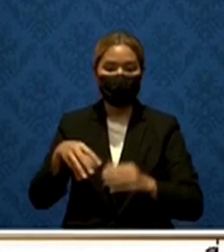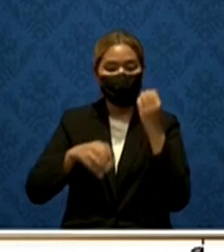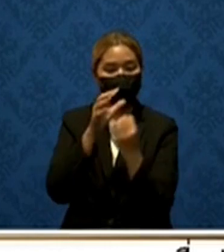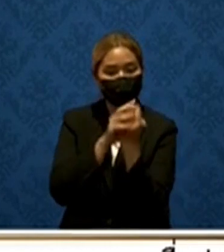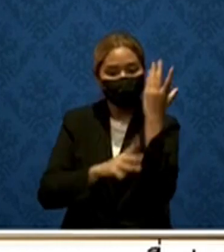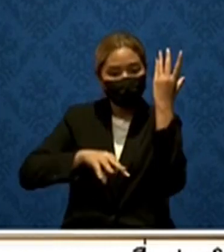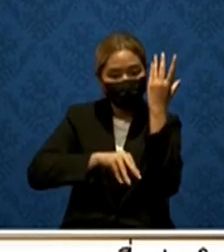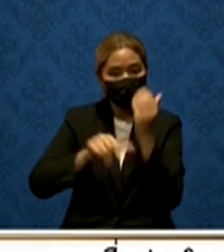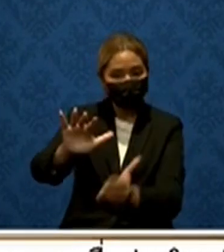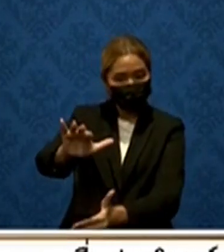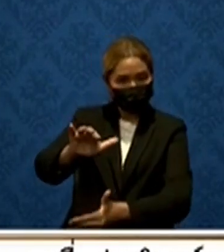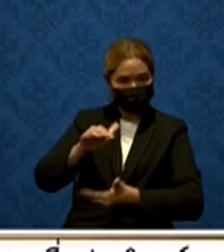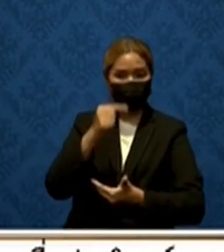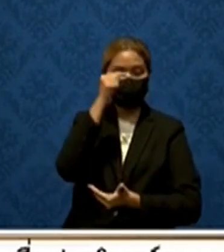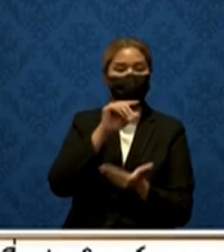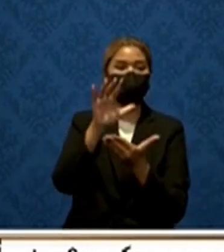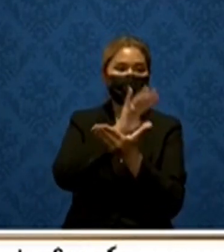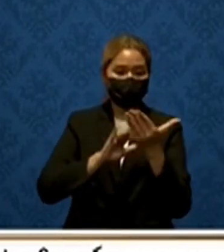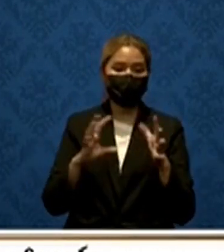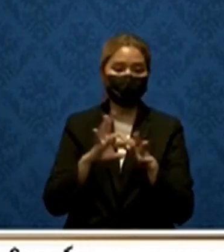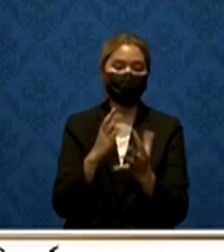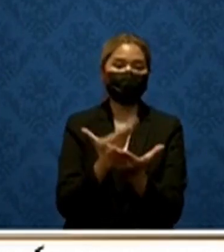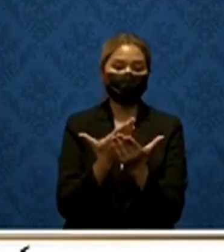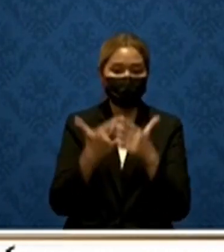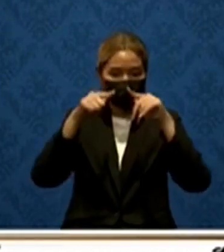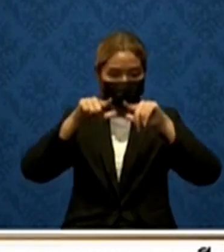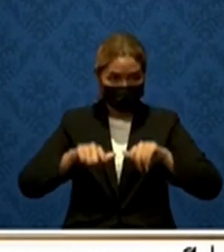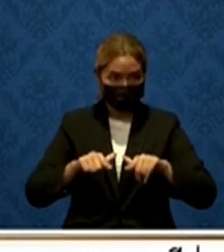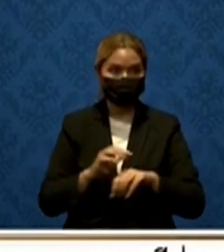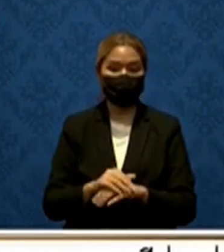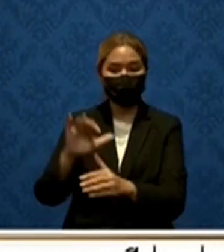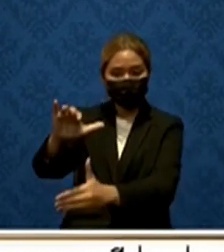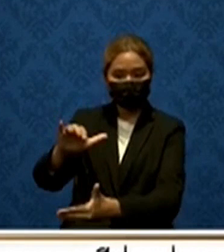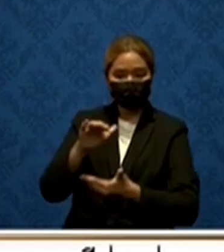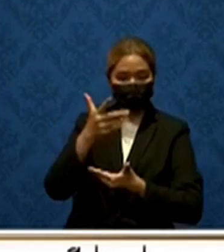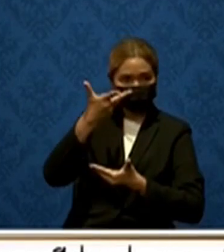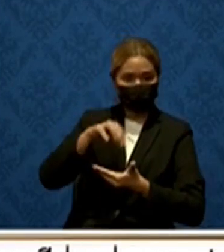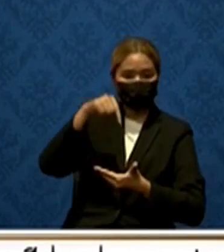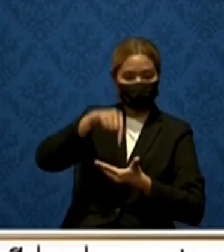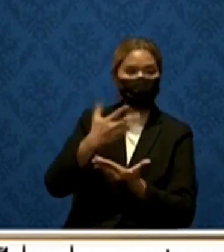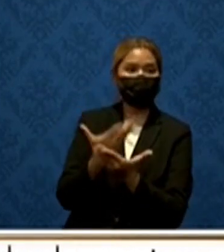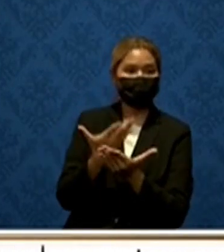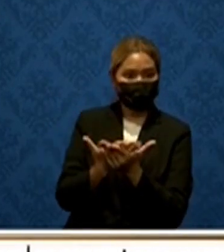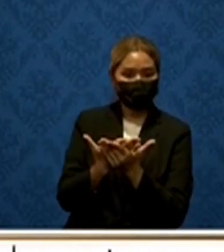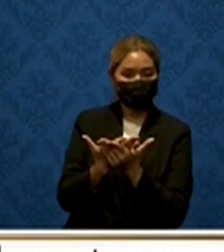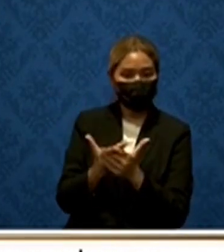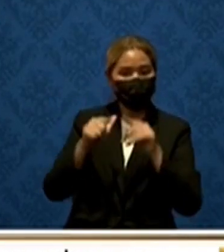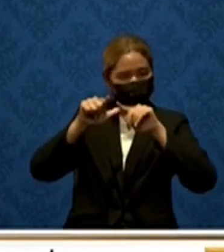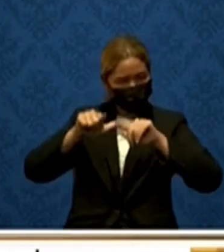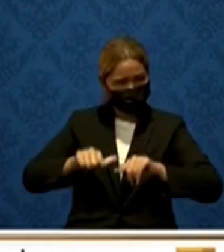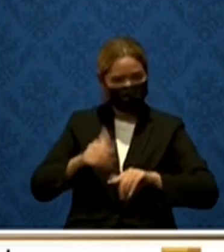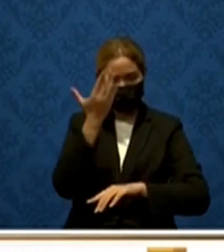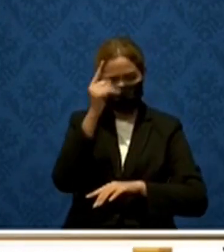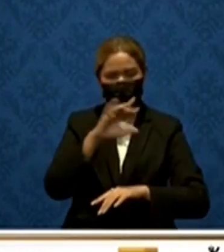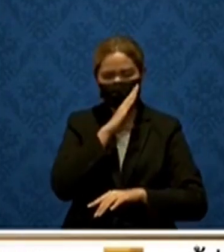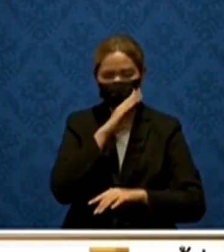เราก็ต้องผลปลนเรื่องราคาให้ผู้นำเข้าสามารถยืนทำธุรกิจได้เพราะถาเข้ามา